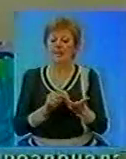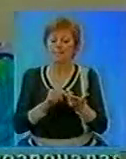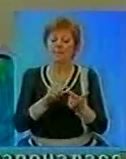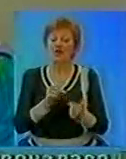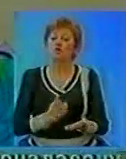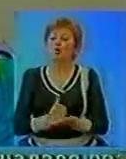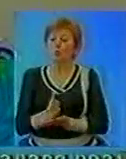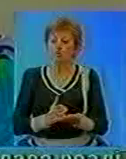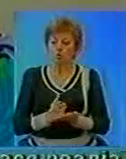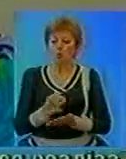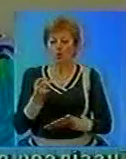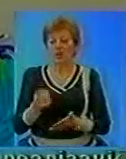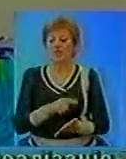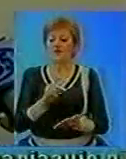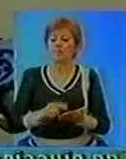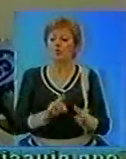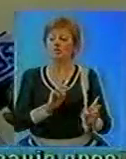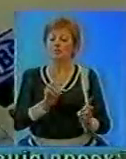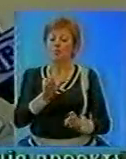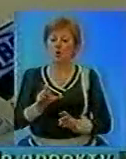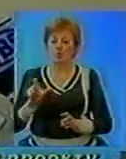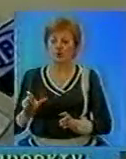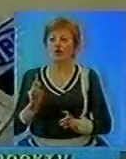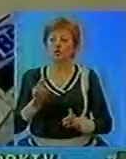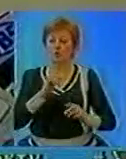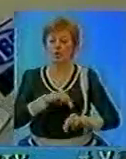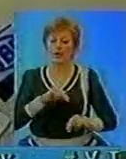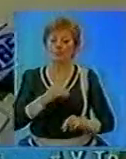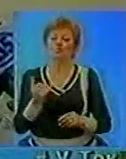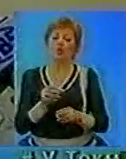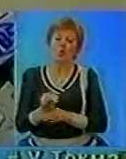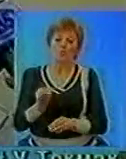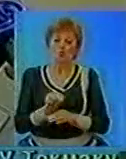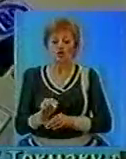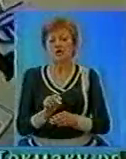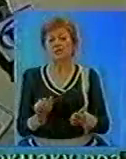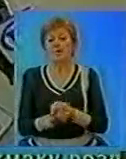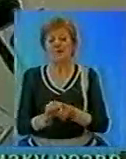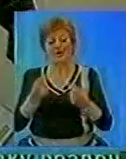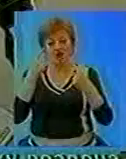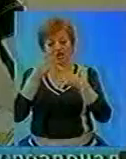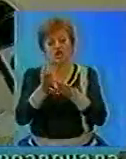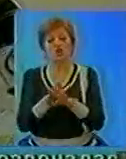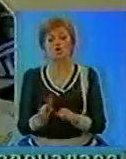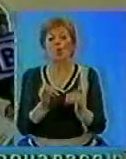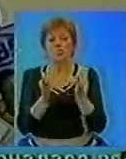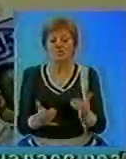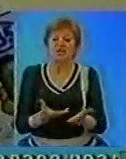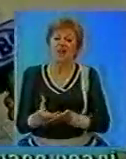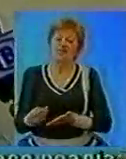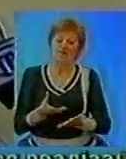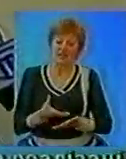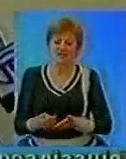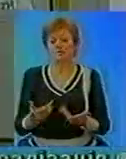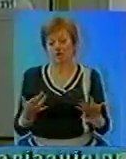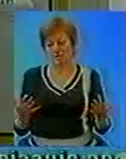и вопросов людей, которые там будут работать, их обучение, и вопросы материально-технического обеспечения, финансирования,